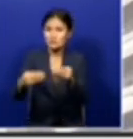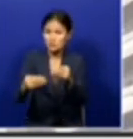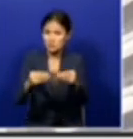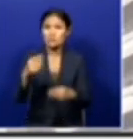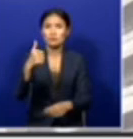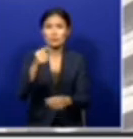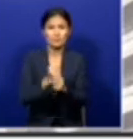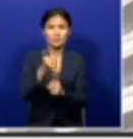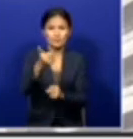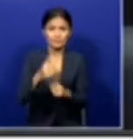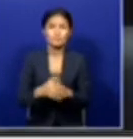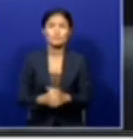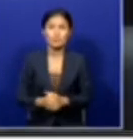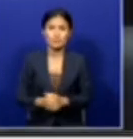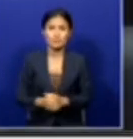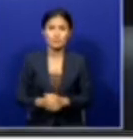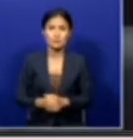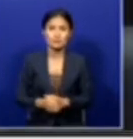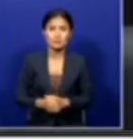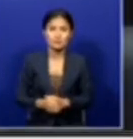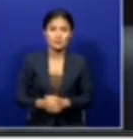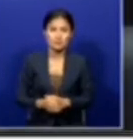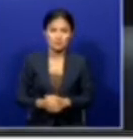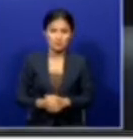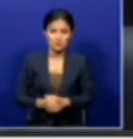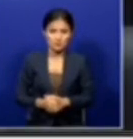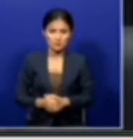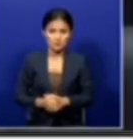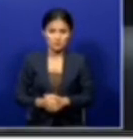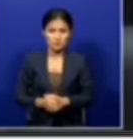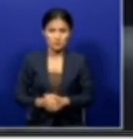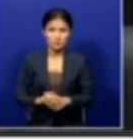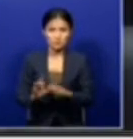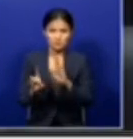ท้ายท่านประธานผมเองเนี่ย